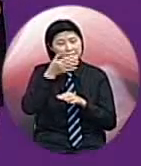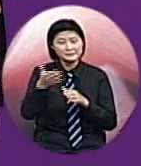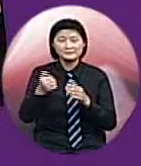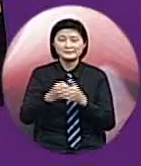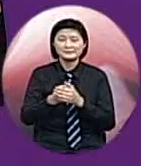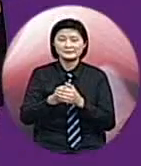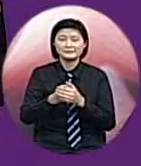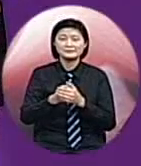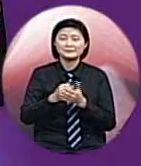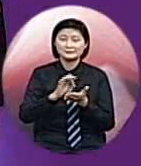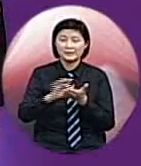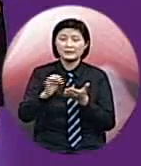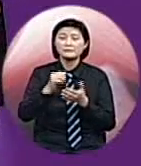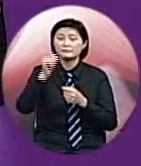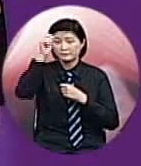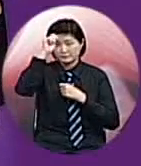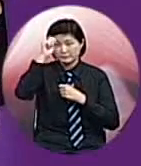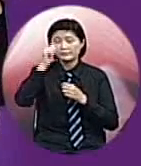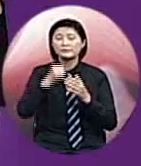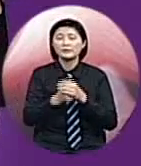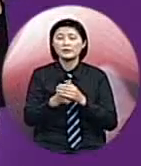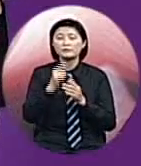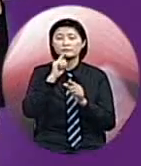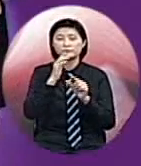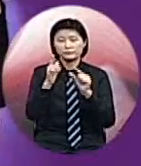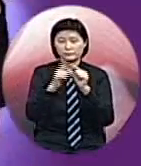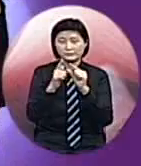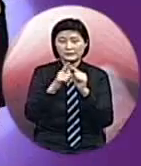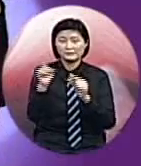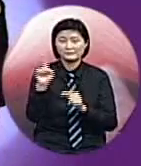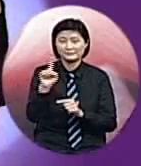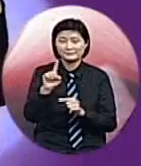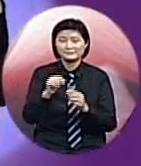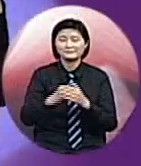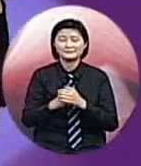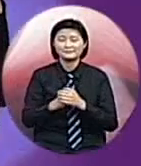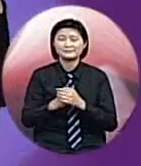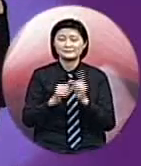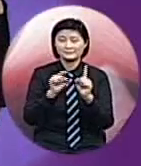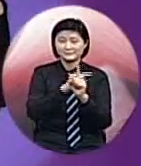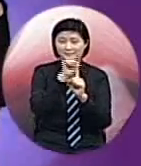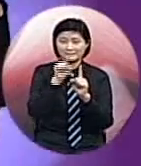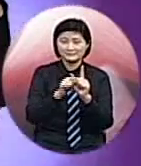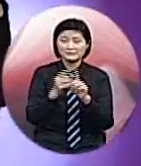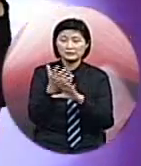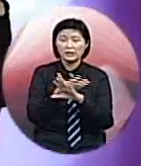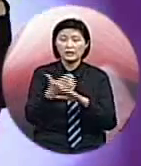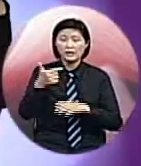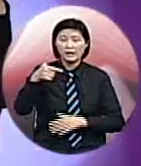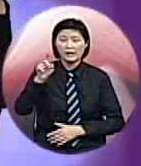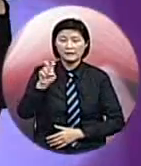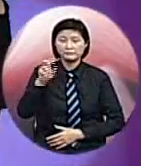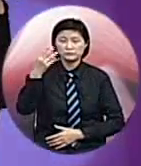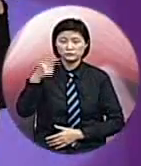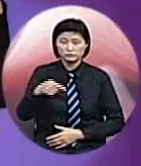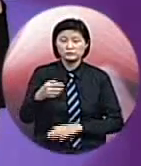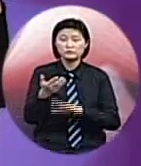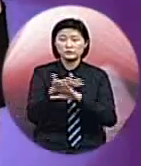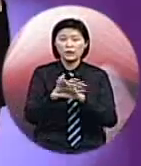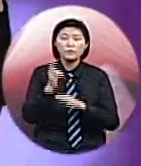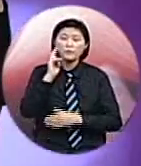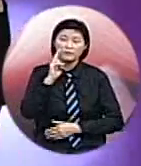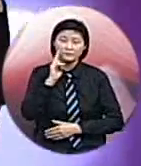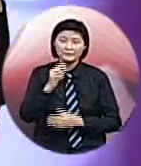합니다. 자, 이 털모자를 북한에서는 무엇이라고 할까요? 1번 털감투, 2번 털보